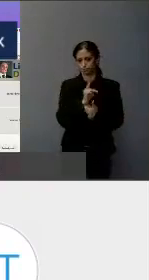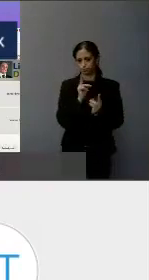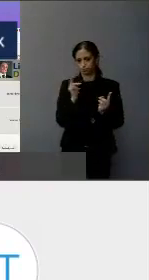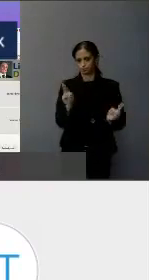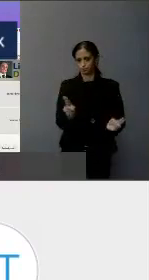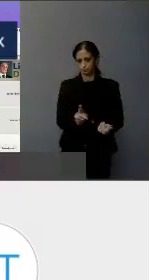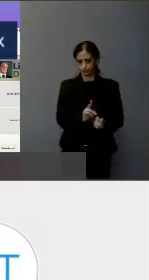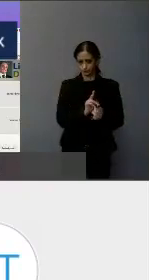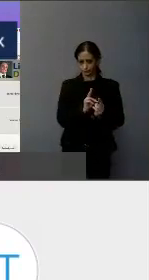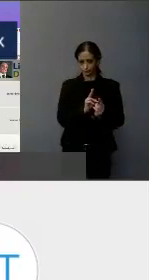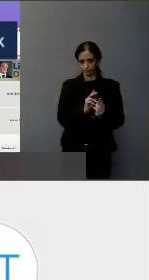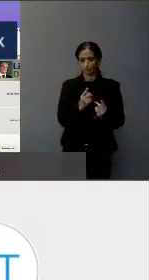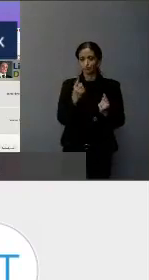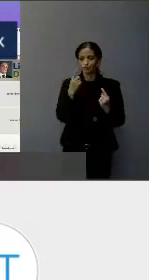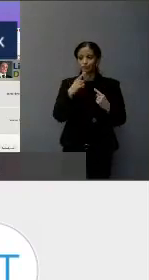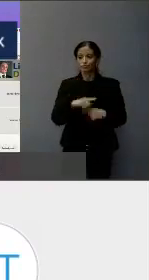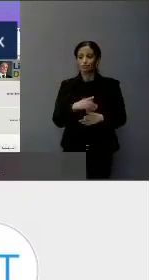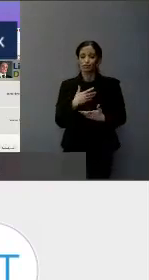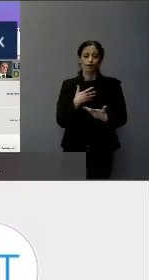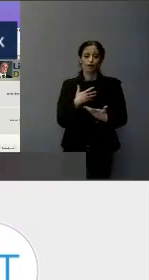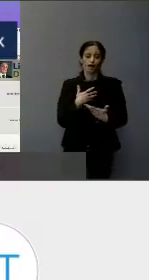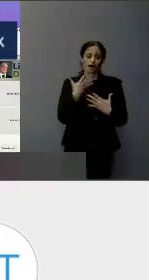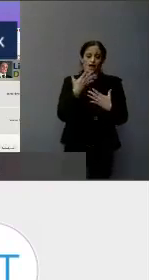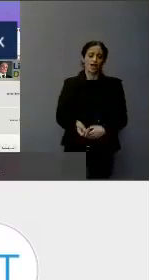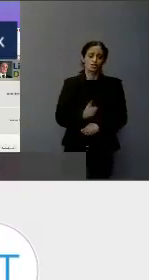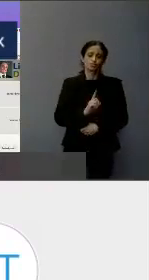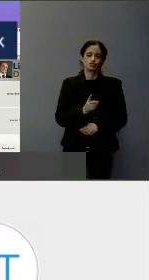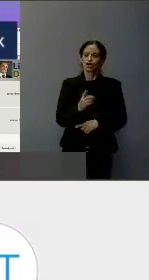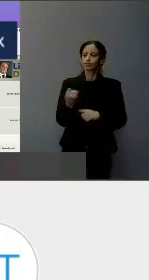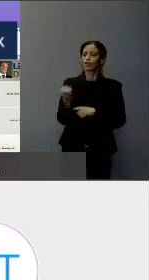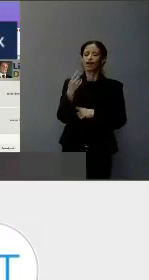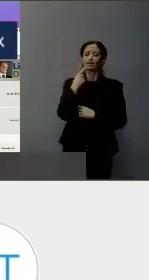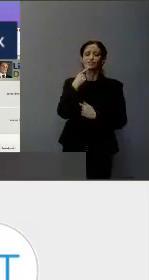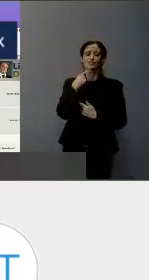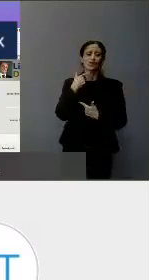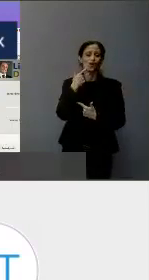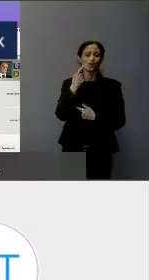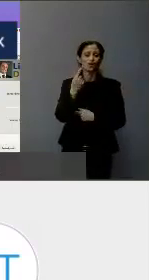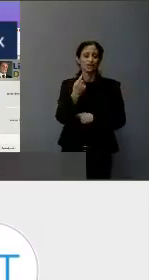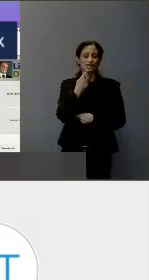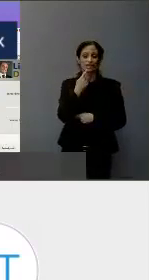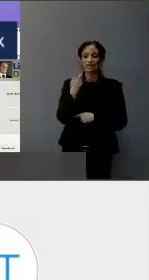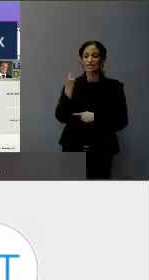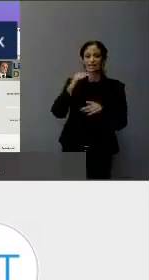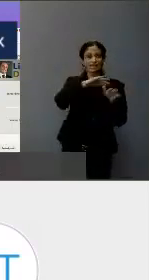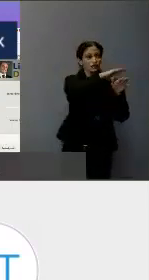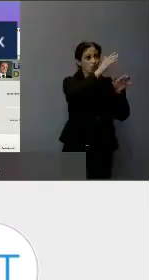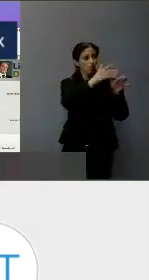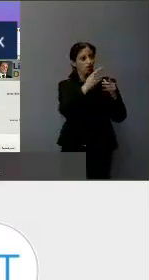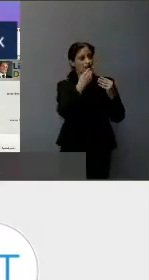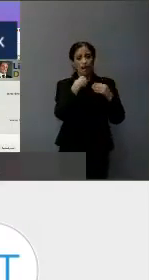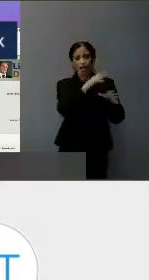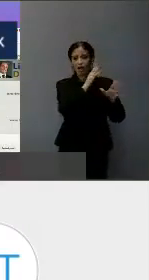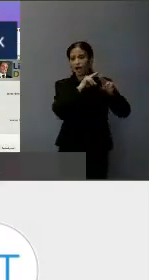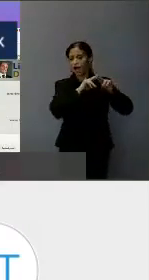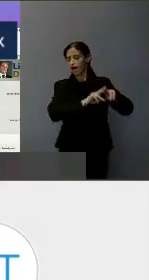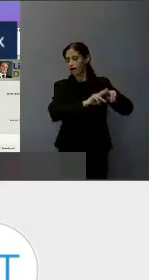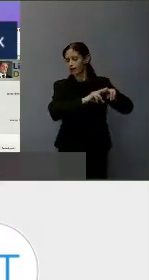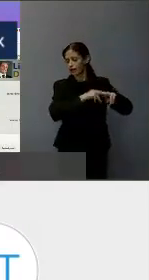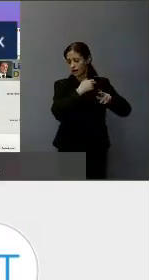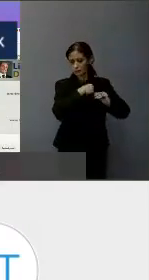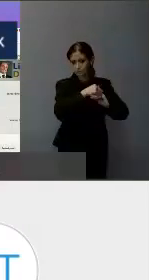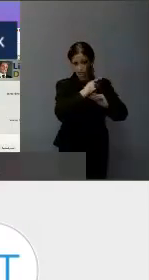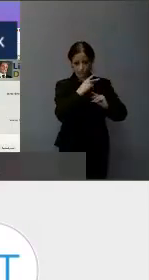mi rifiuto di prendere lezioni da coloro che hanno lasciato una collina abbandonata di facebook e difesi ma